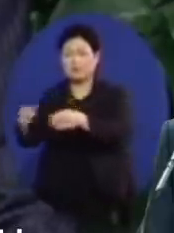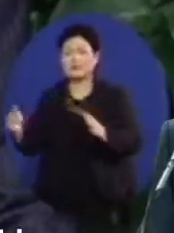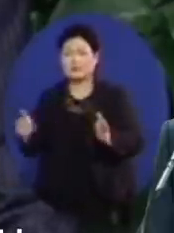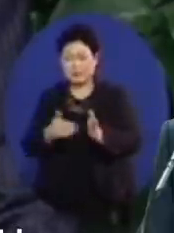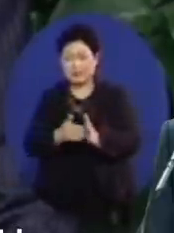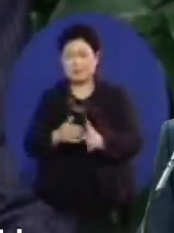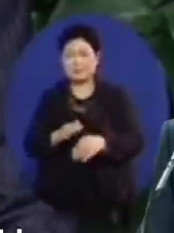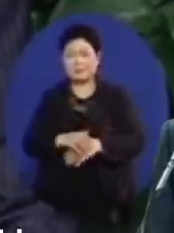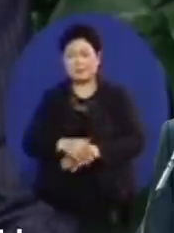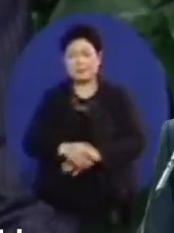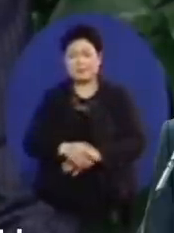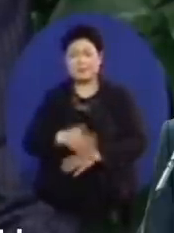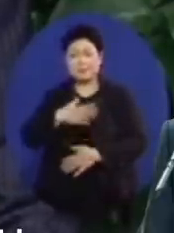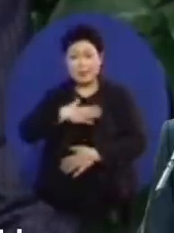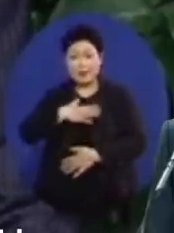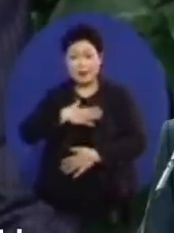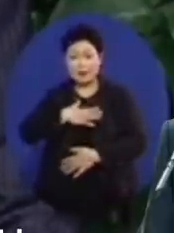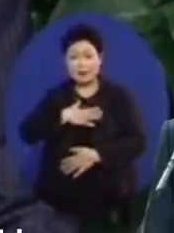내